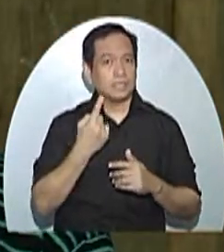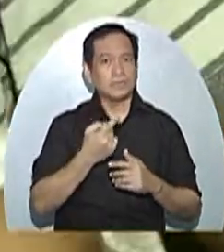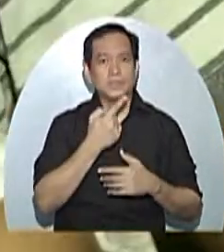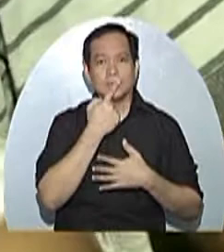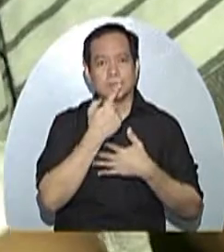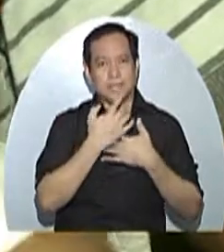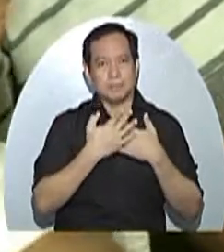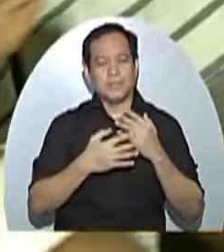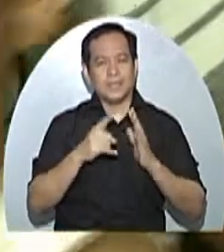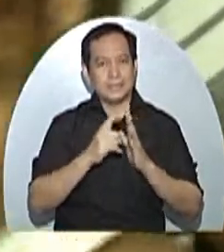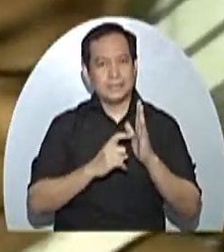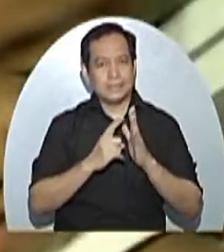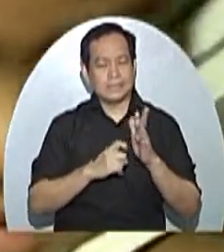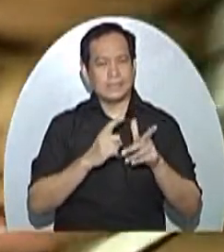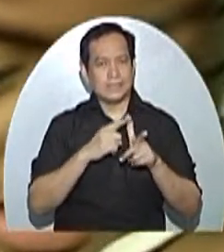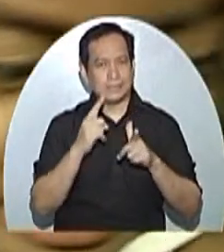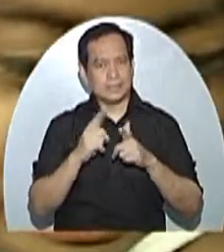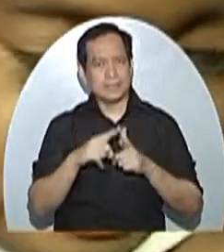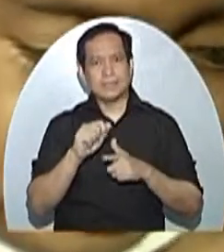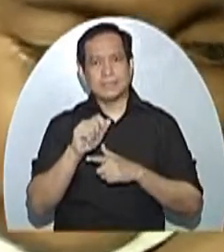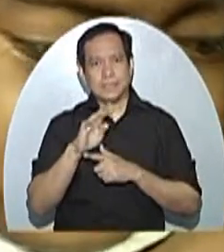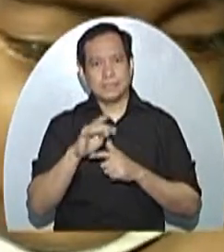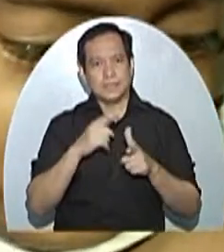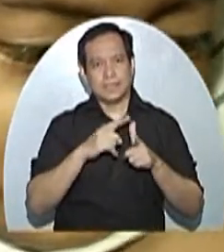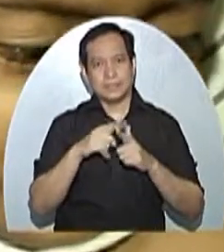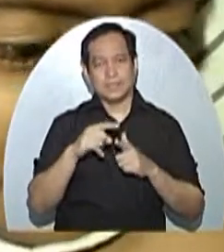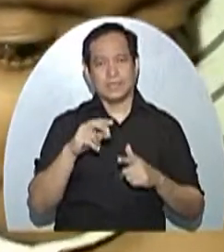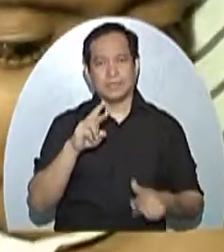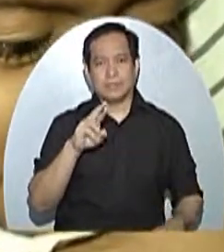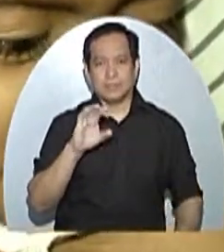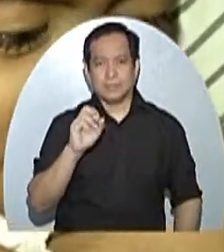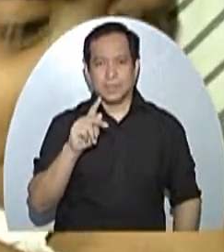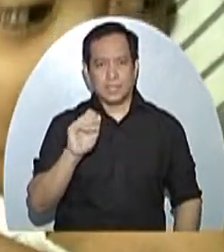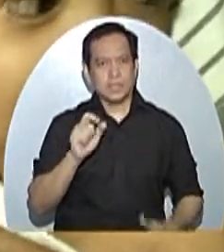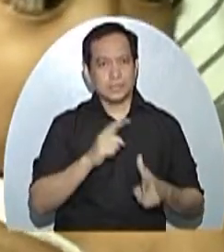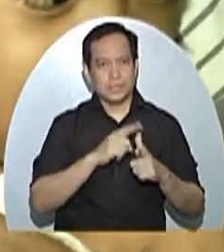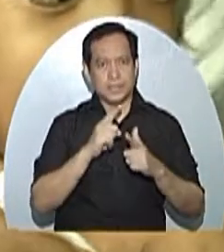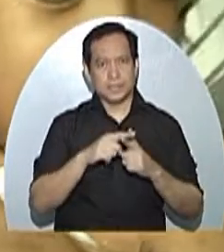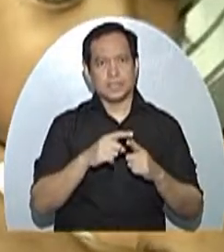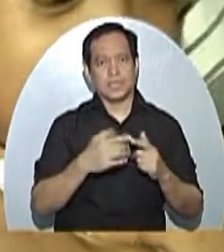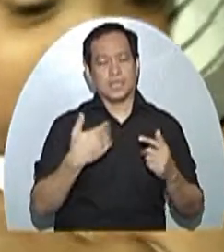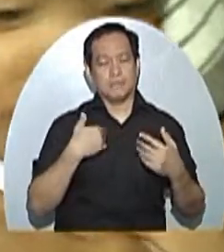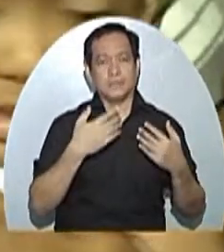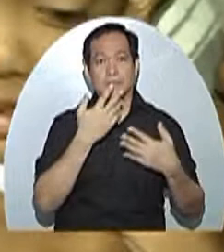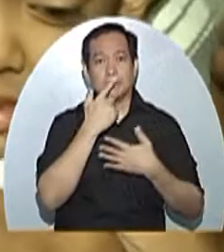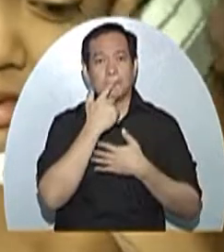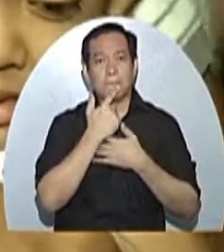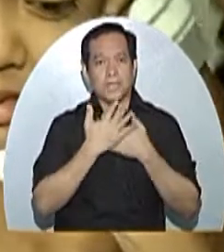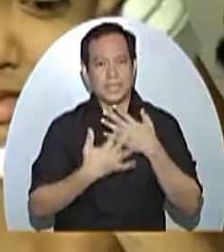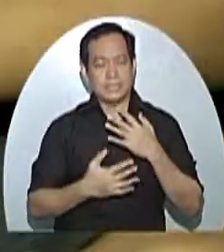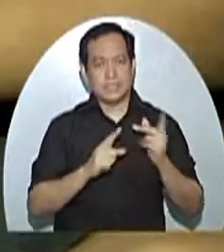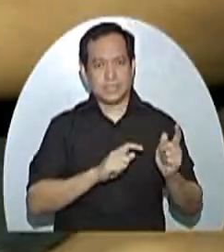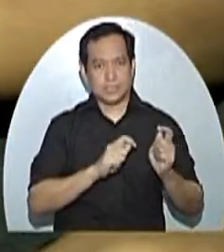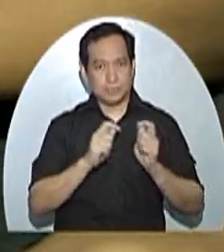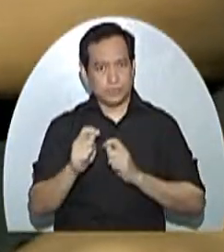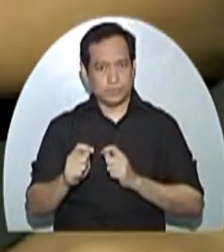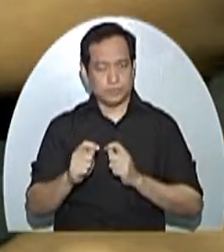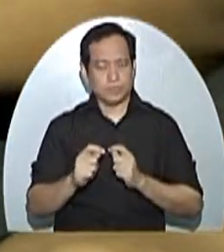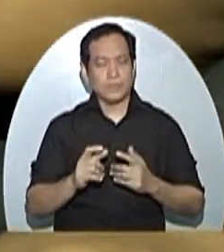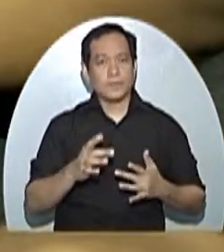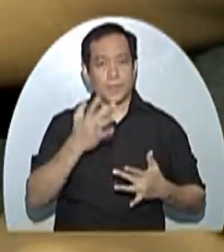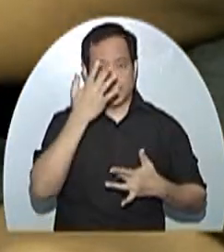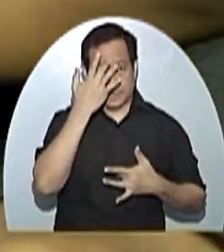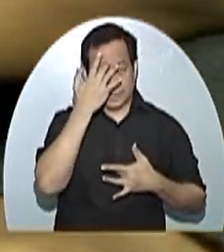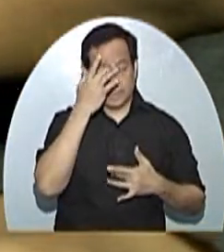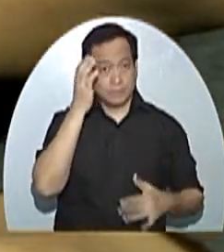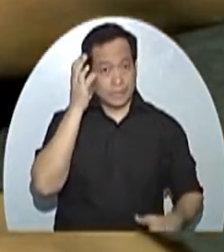dugo, laboratory. Yun, nalaman na may rickets siya, tapos sinalinan pa siya ng dugo. Ang sakit ni